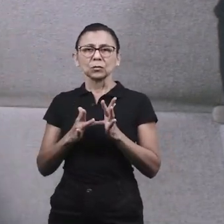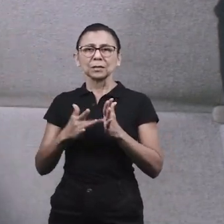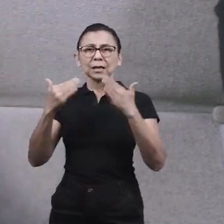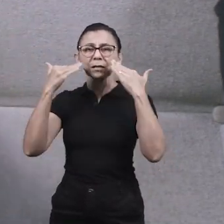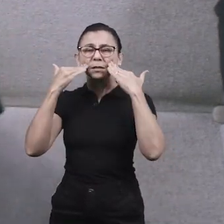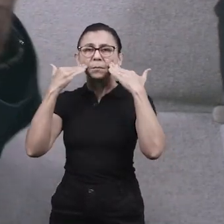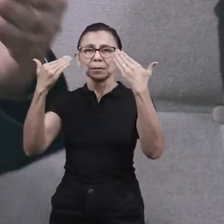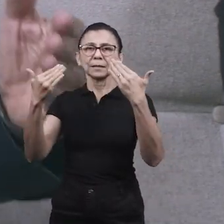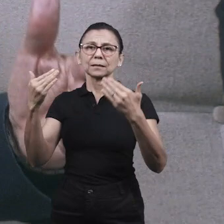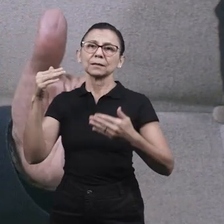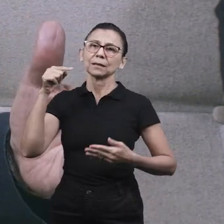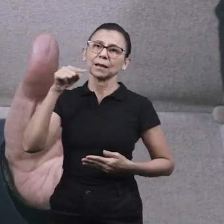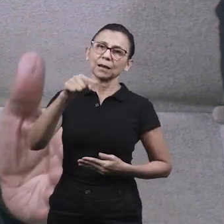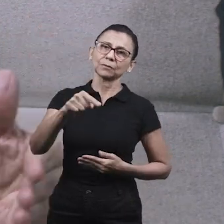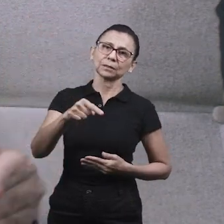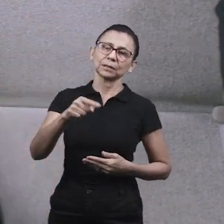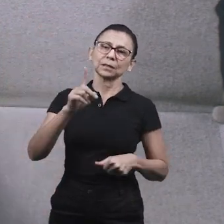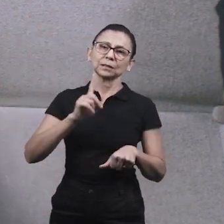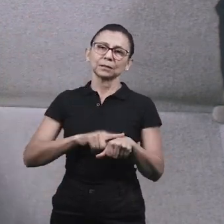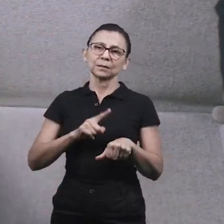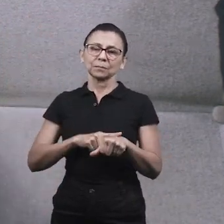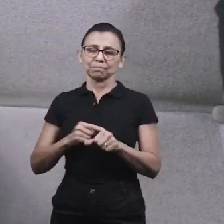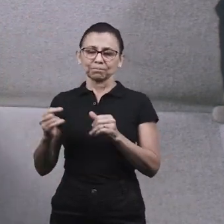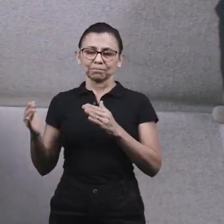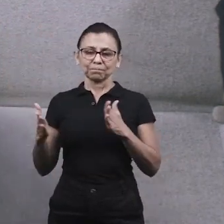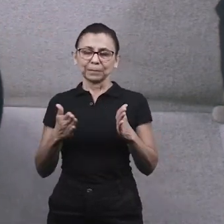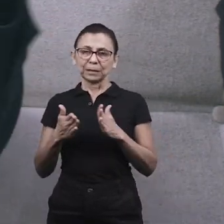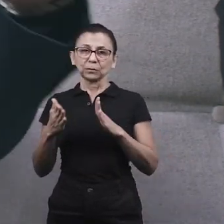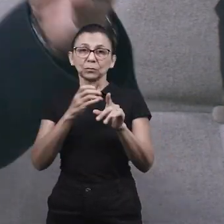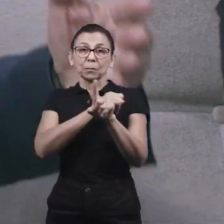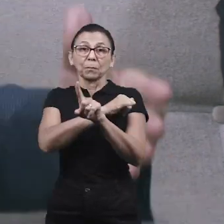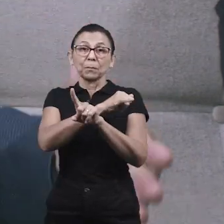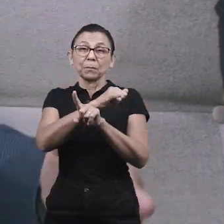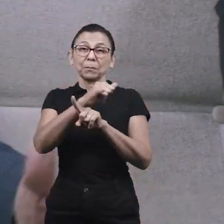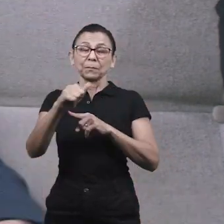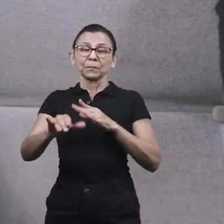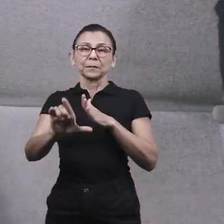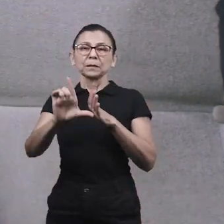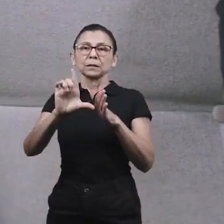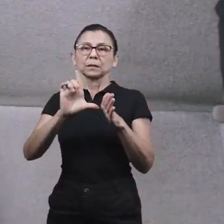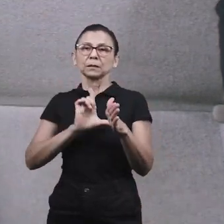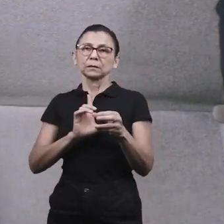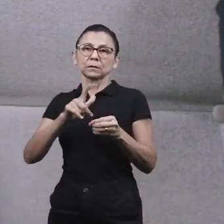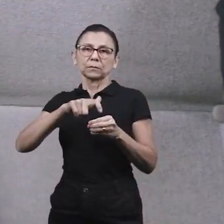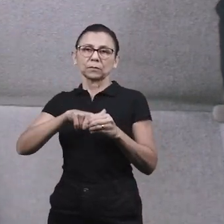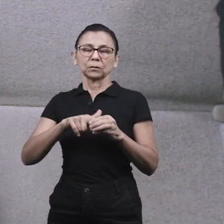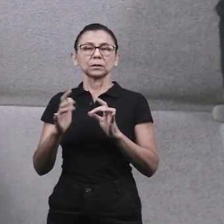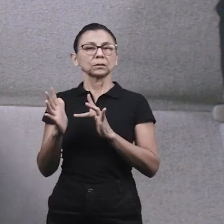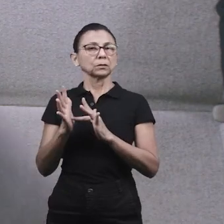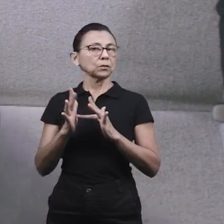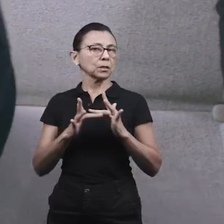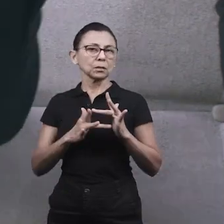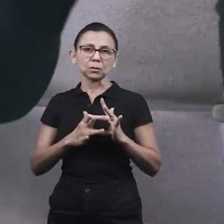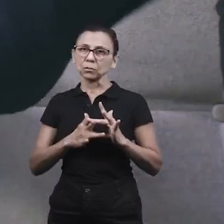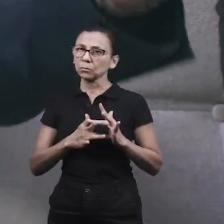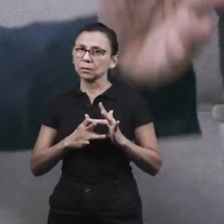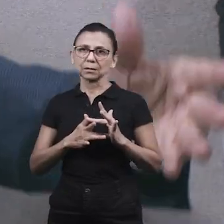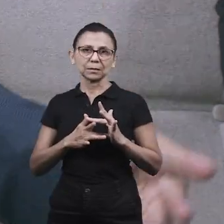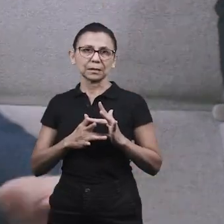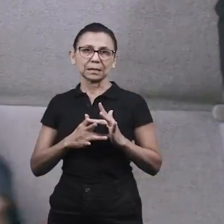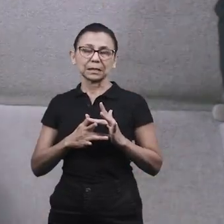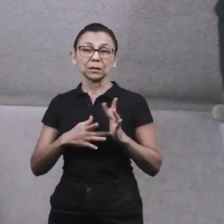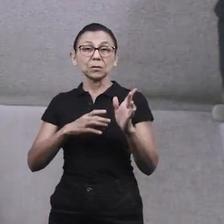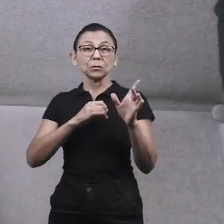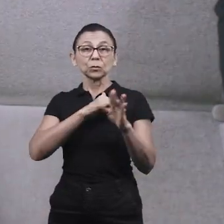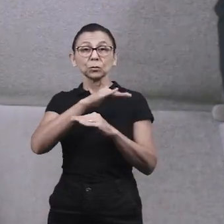il veut se révéler maintenant, principalement dans ce moment prophétique, qui est le moment qui